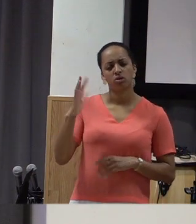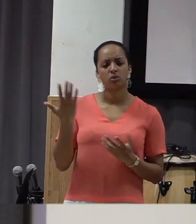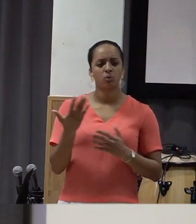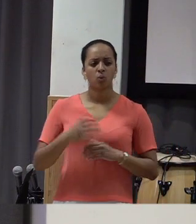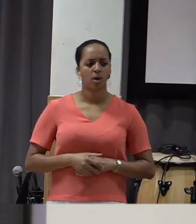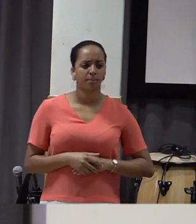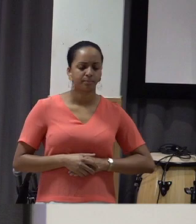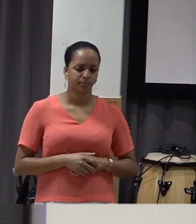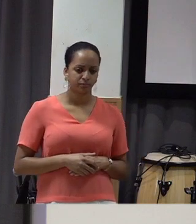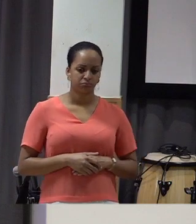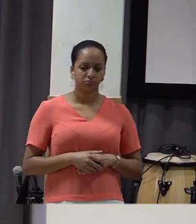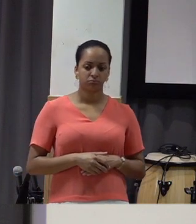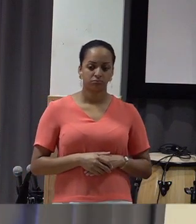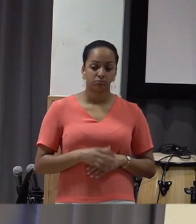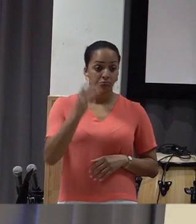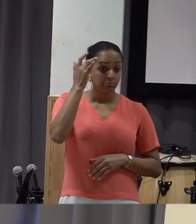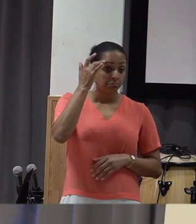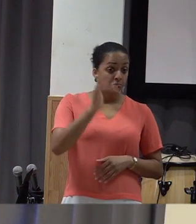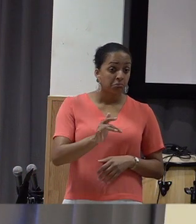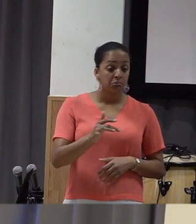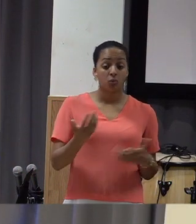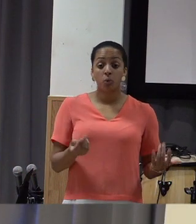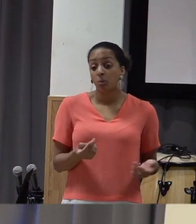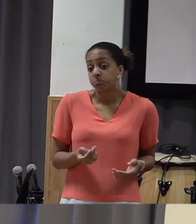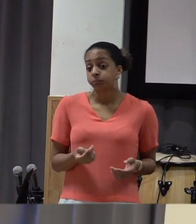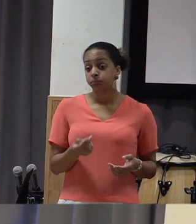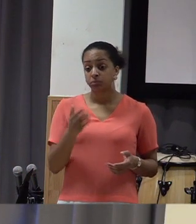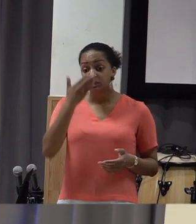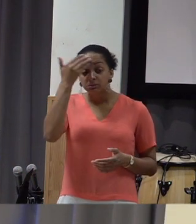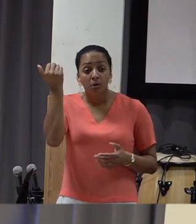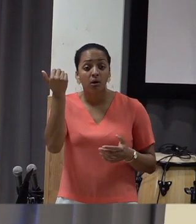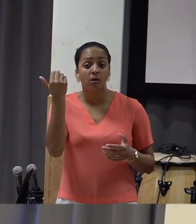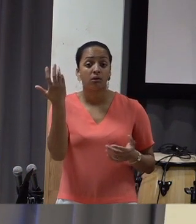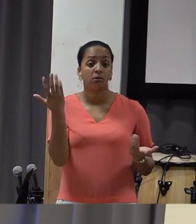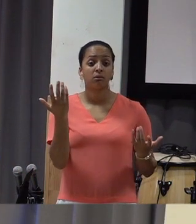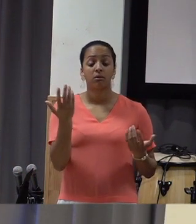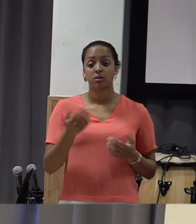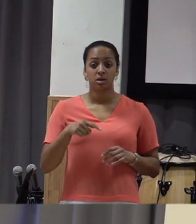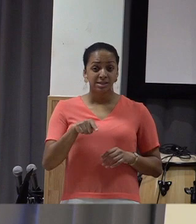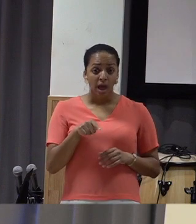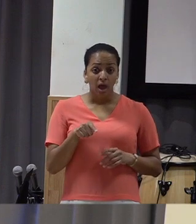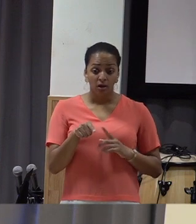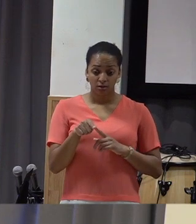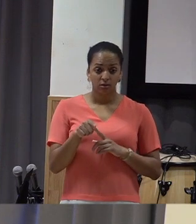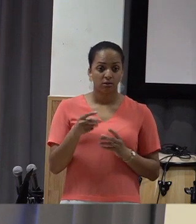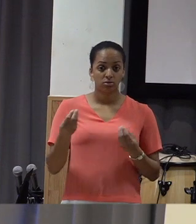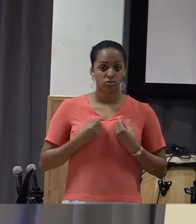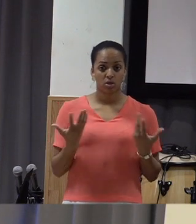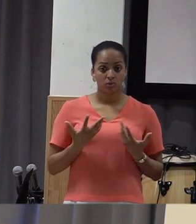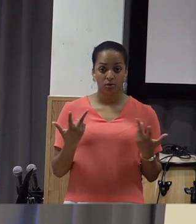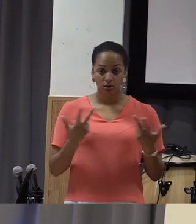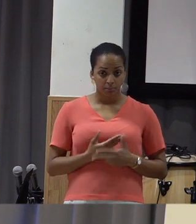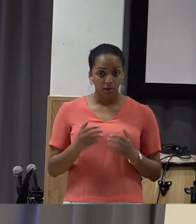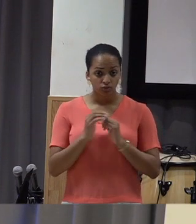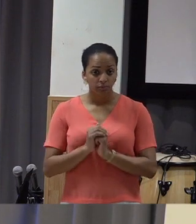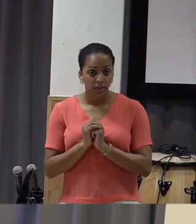que par ignorance de la volonté de Dieu ou par ignorance de notre identité, de notre place en Jésus, nous pouvions être empêchés de prier et